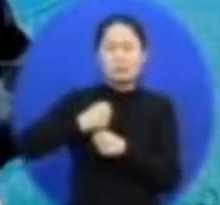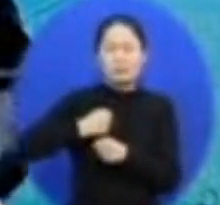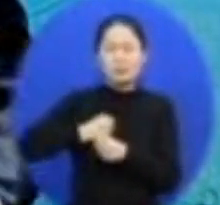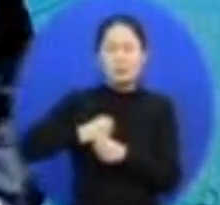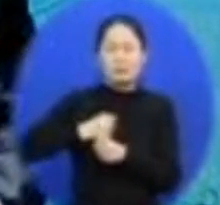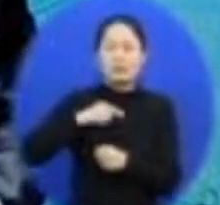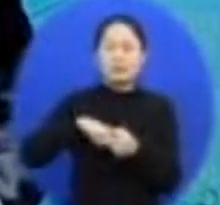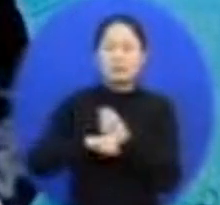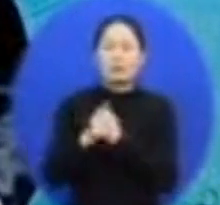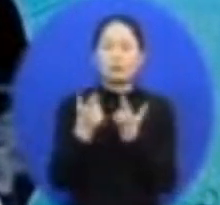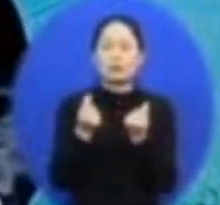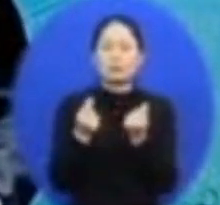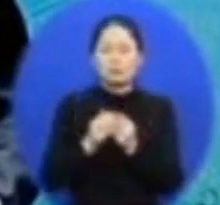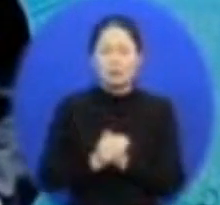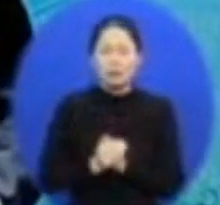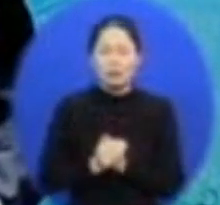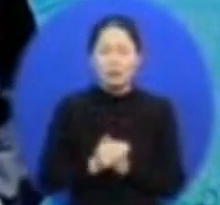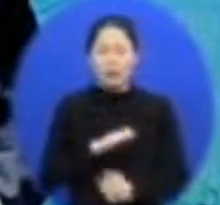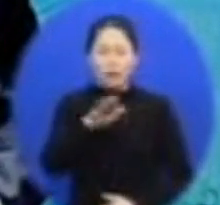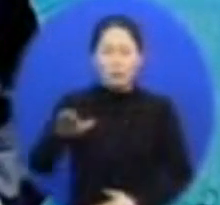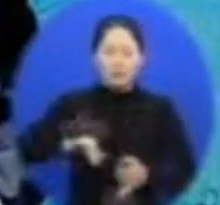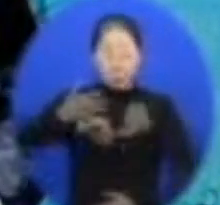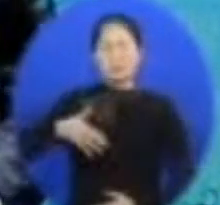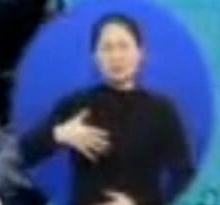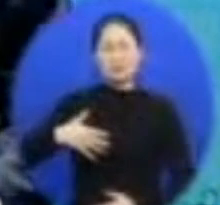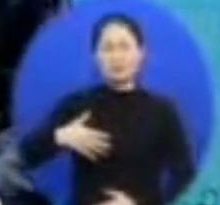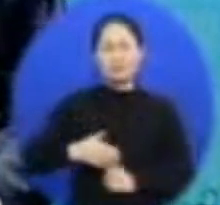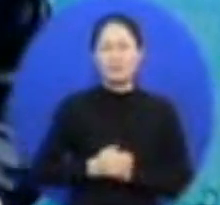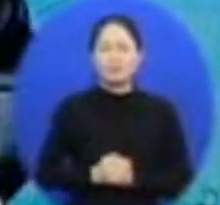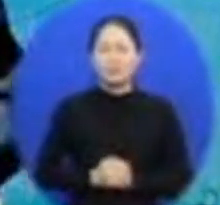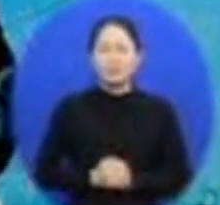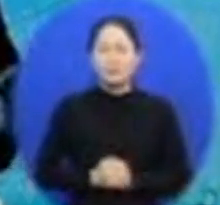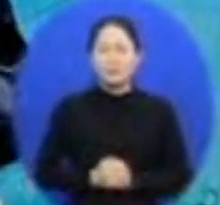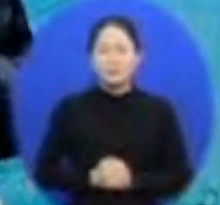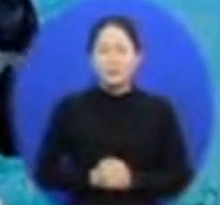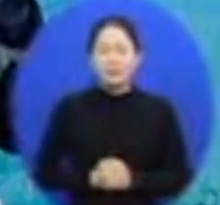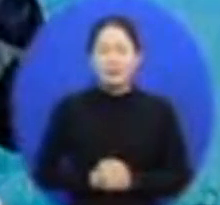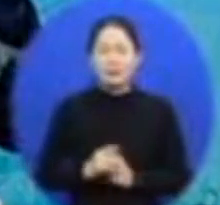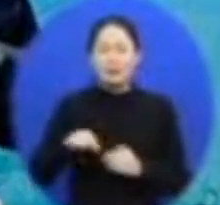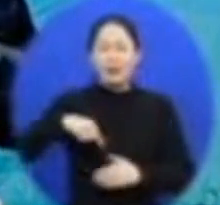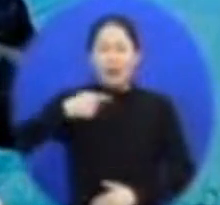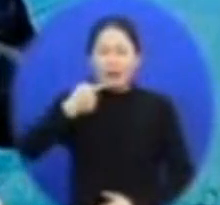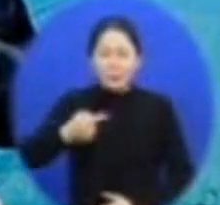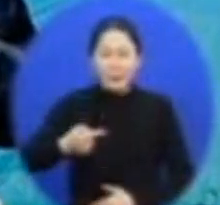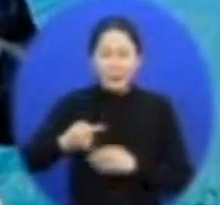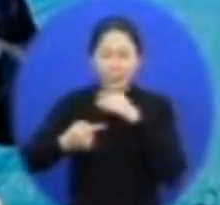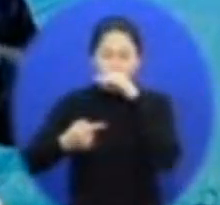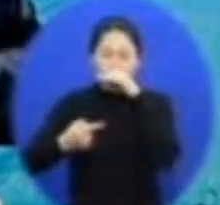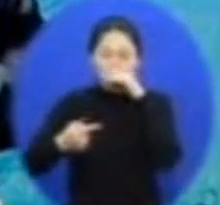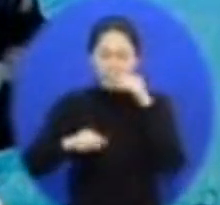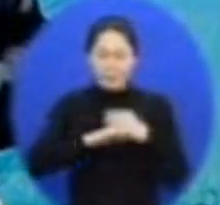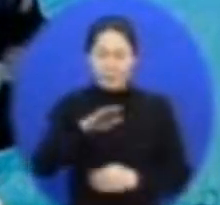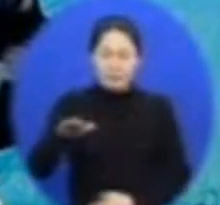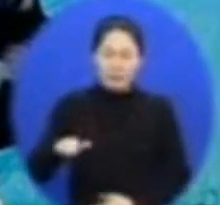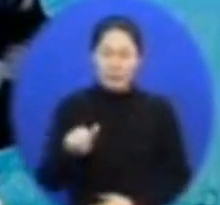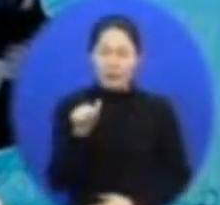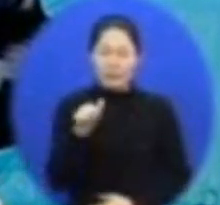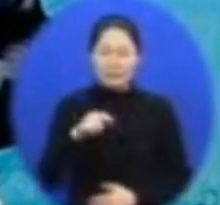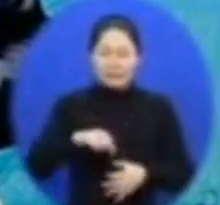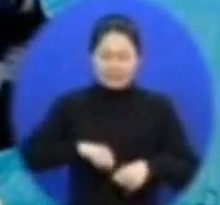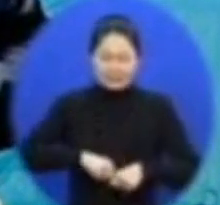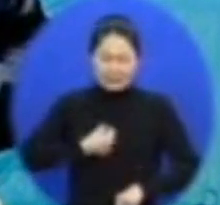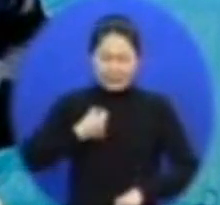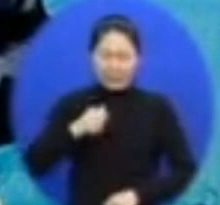여러분이 반드시 그렇게 해야 합니다 그 다음에는 위에 호 신경을